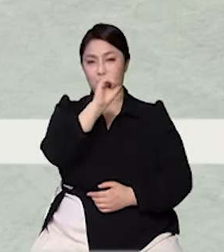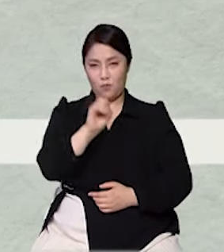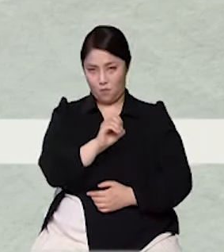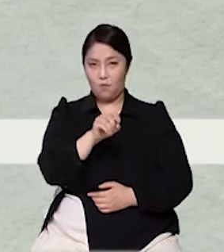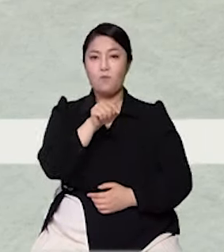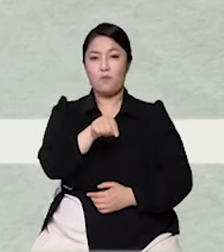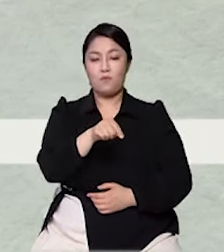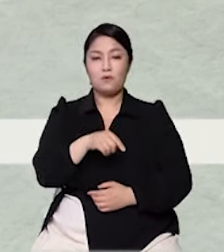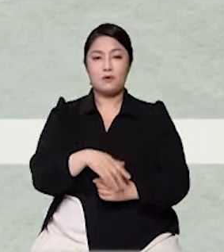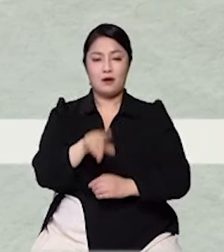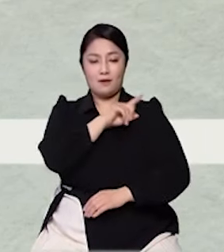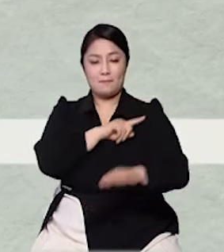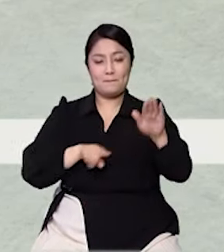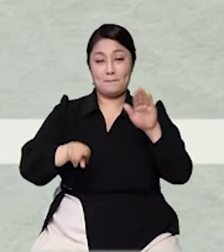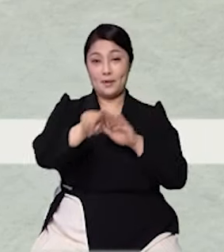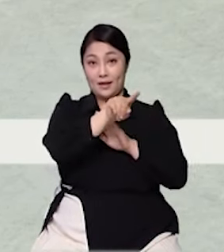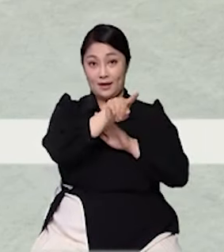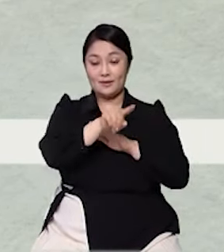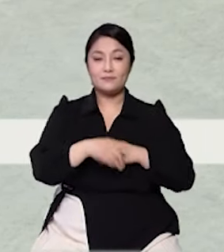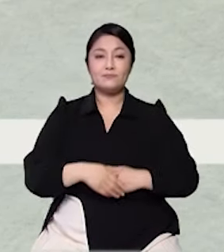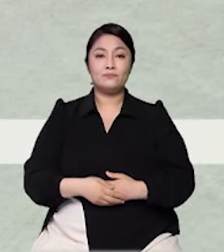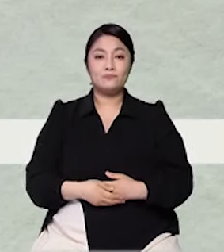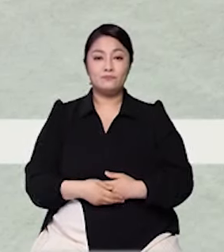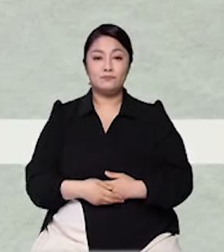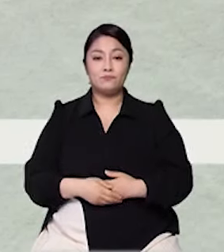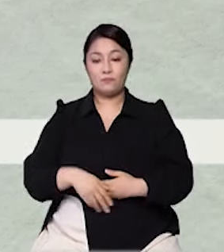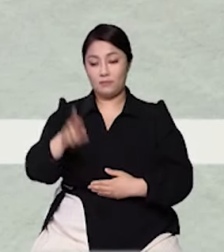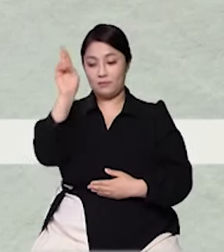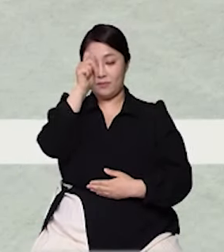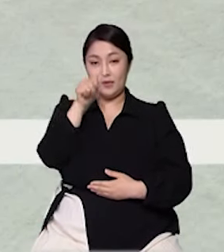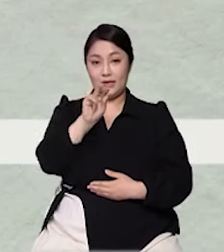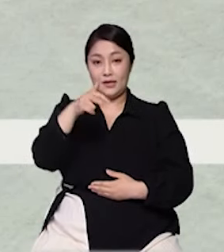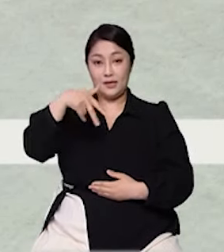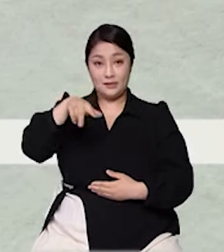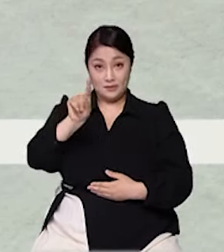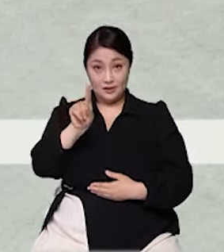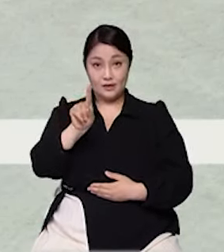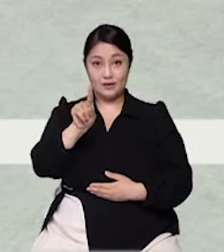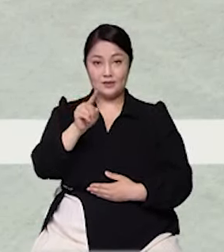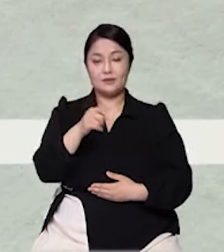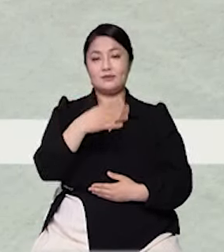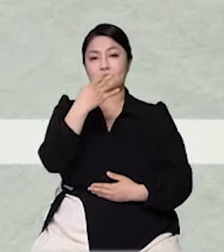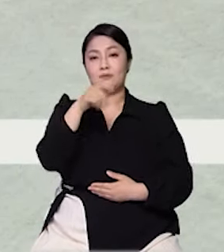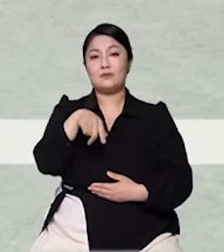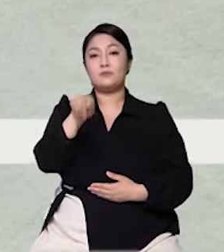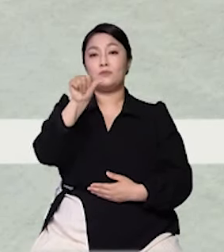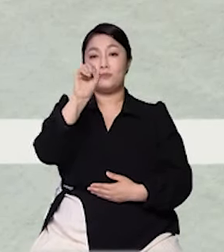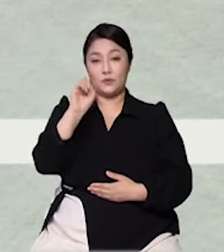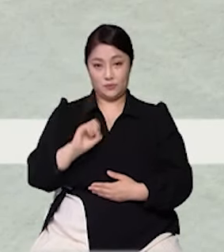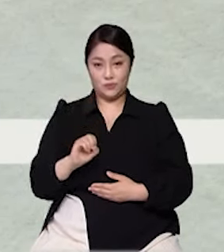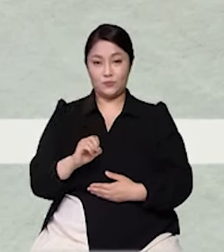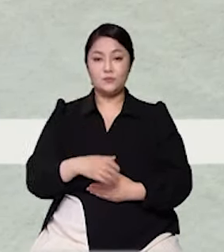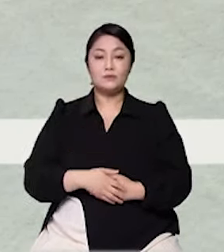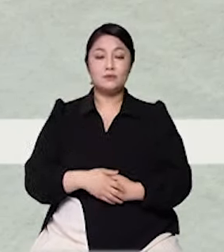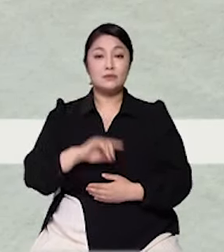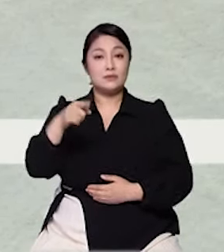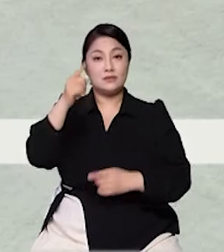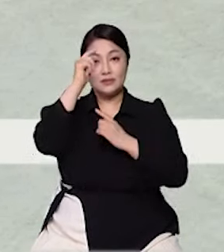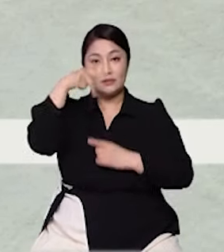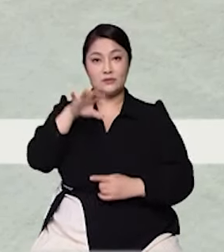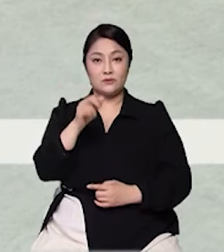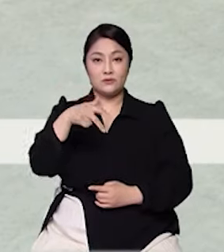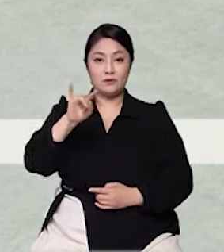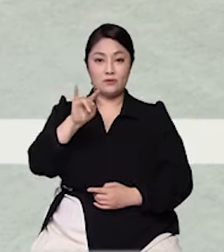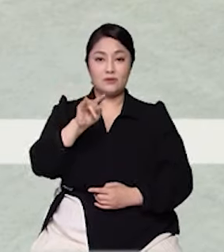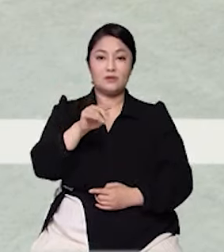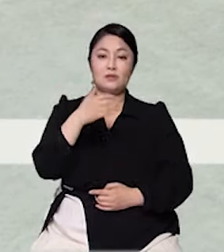의 지지를 얻으며 선두를 달렸습니다 박혜자 전 국회 교육과학기술위원회 국회의원 14.5% 이정재